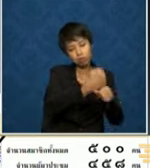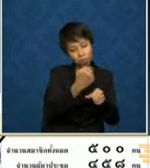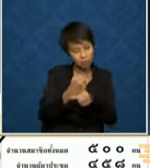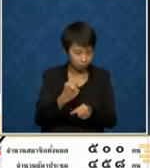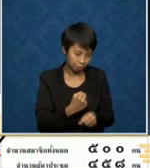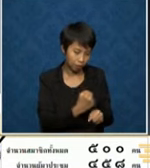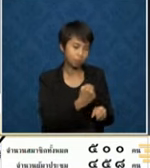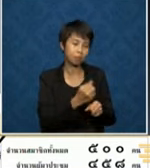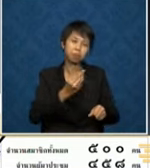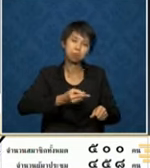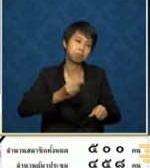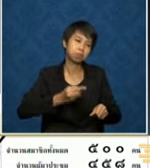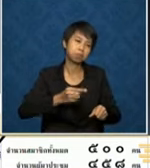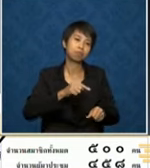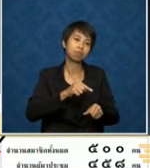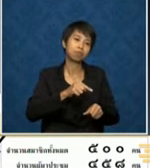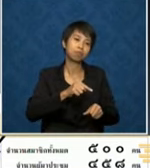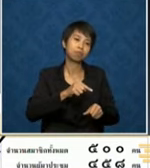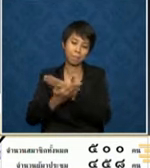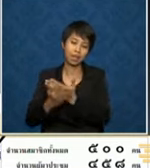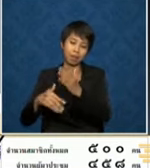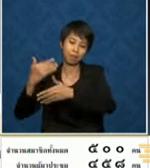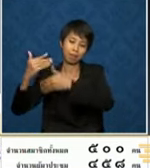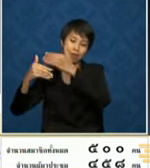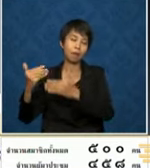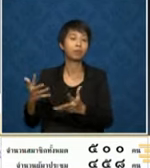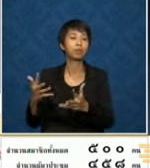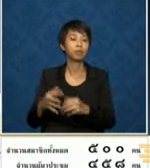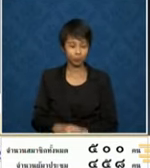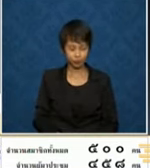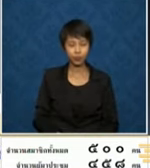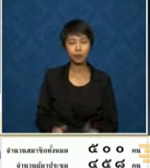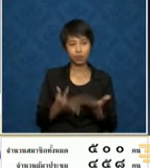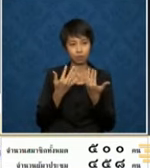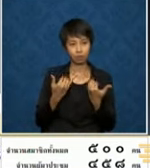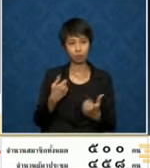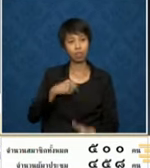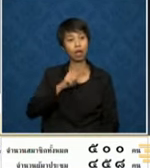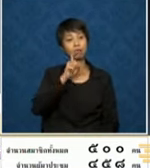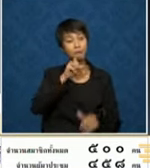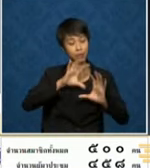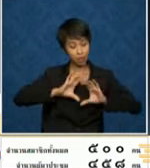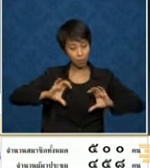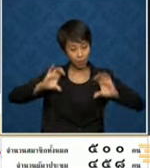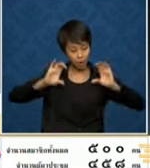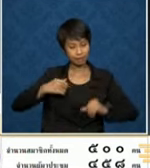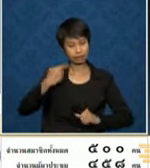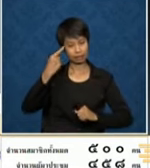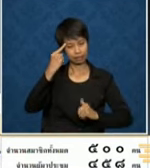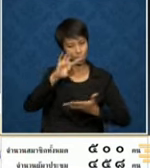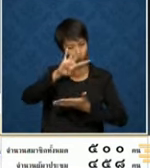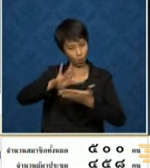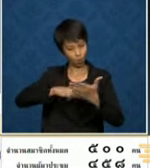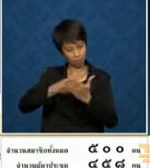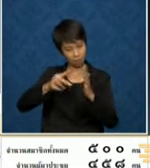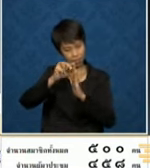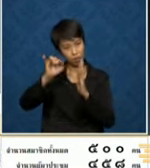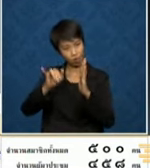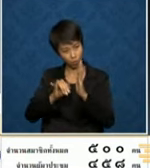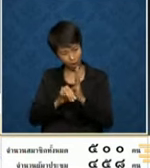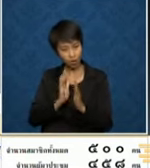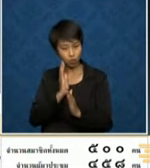รษฐกิจสีเขียวที่มันกำลังรุนแรงมากขึ้นนะคะก็อยากสอบถามค่ะว่าแล้วตกลงรัฐบาลนี้เนี่ยมีนโยบายไหมสำหรับการเปลี่ยนผ่าน